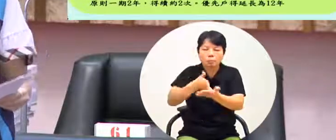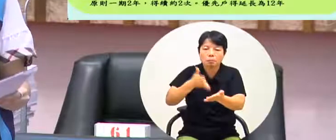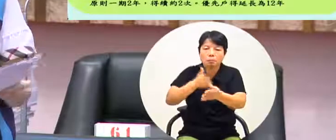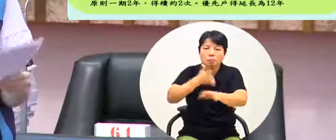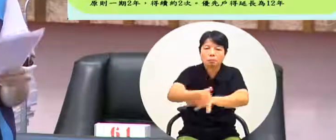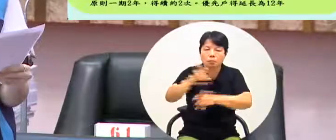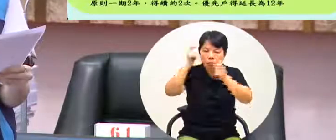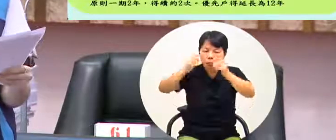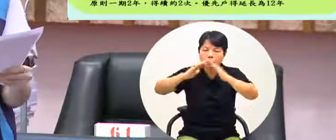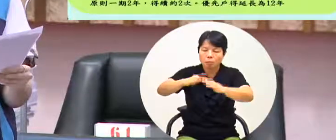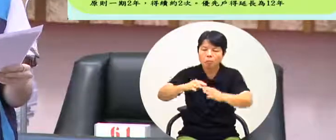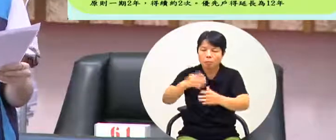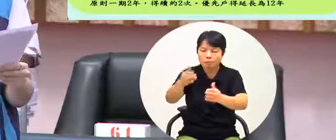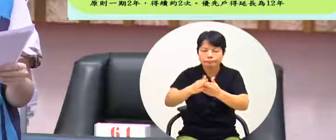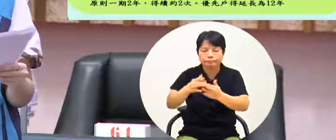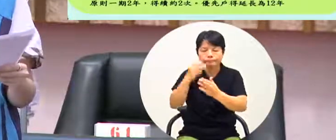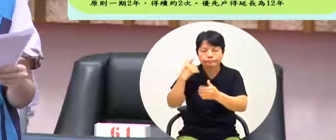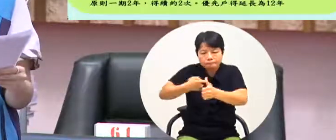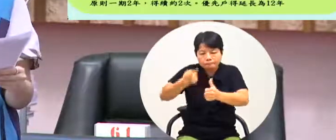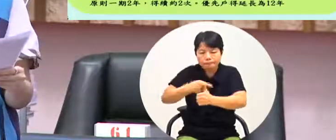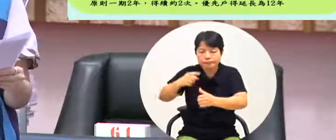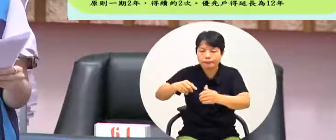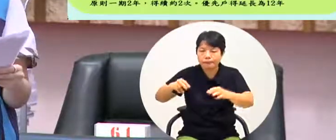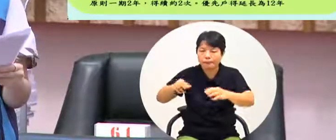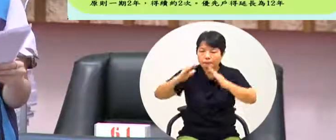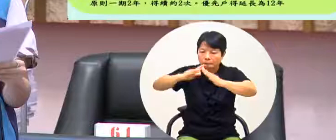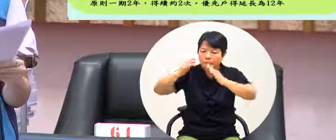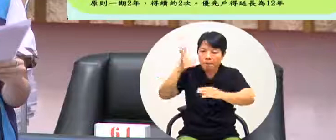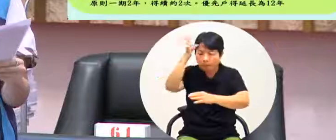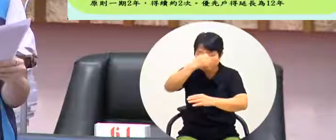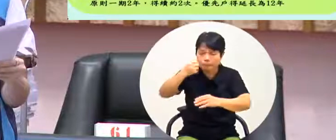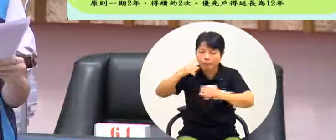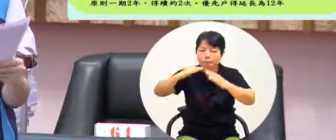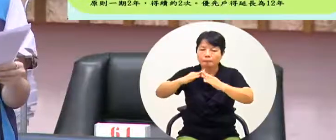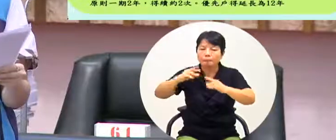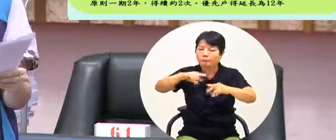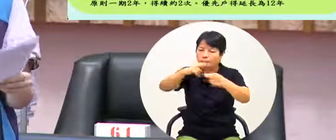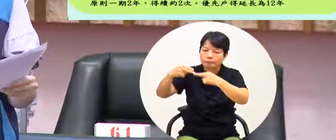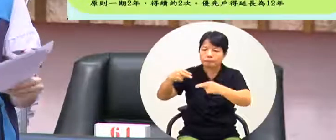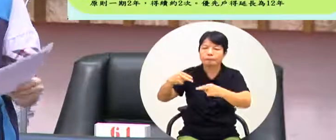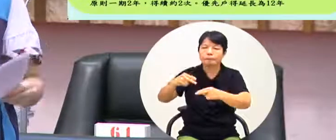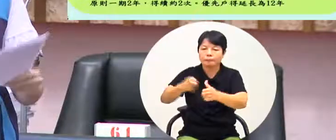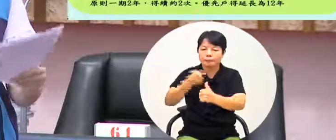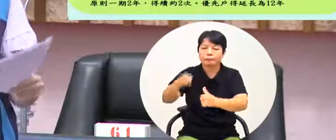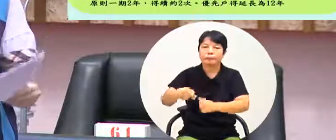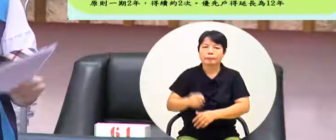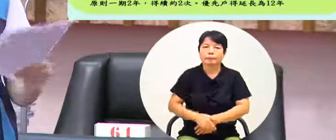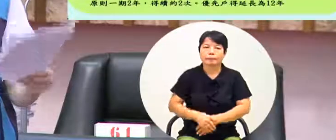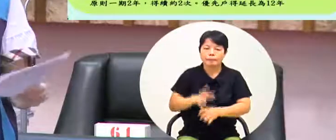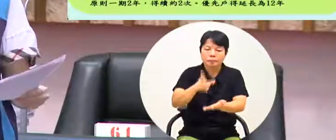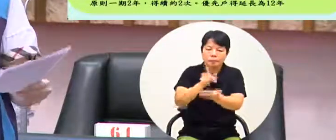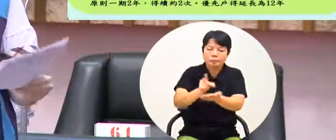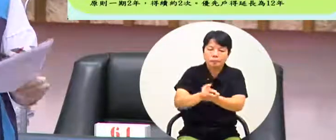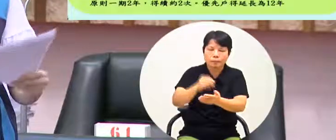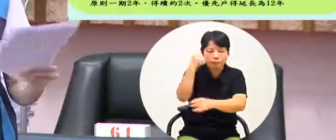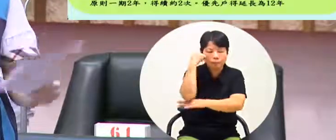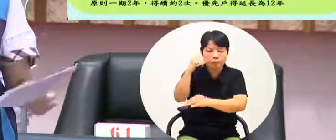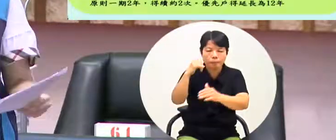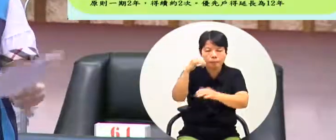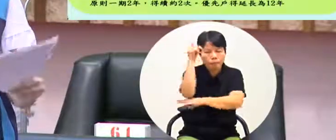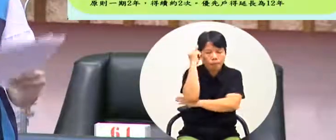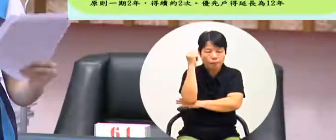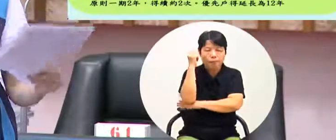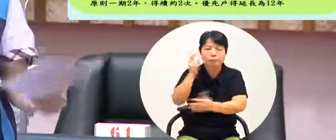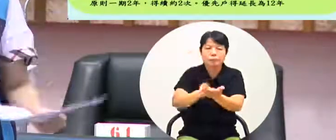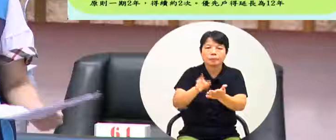顾我们弱势民众。但是现在出租是住宅是阶段性的，所以说应该其实让高雄的